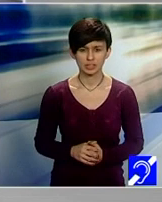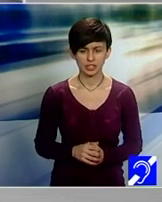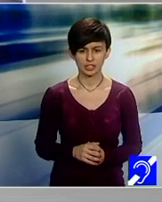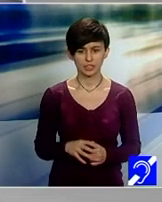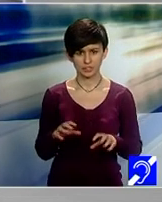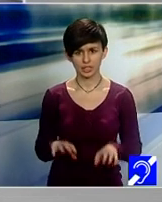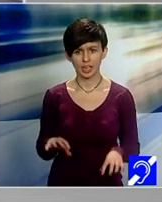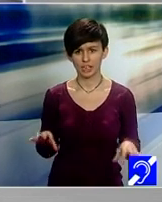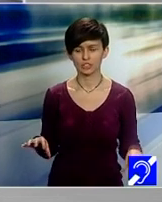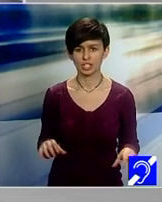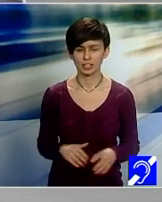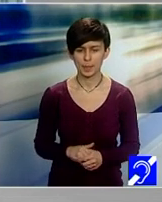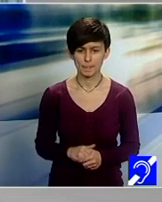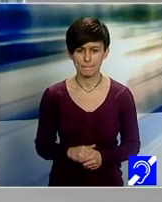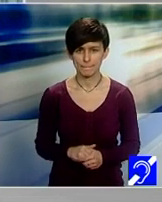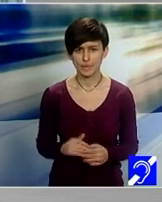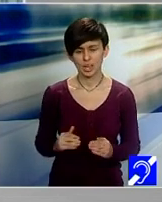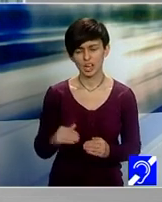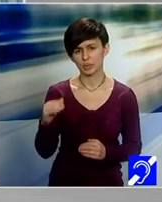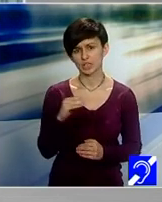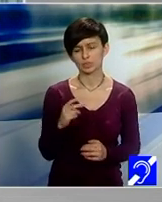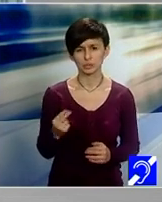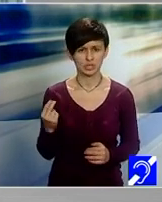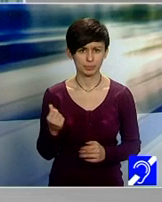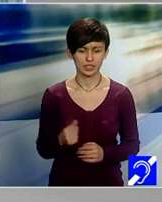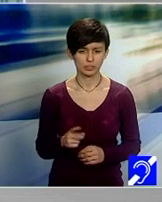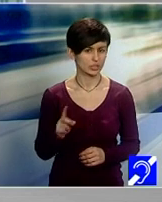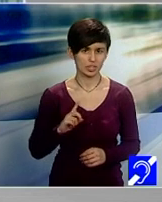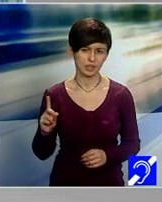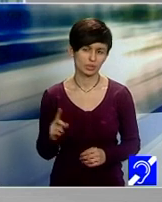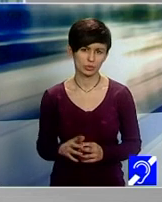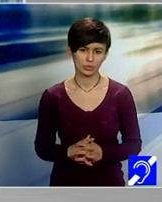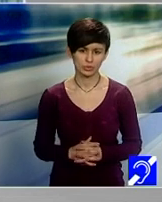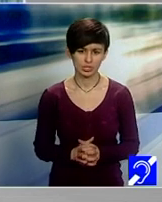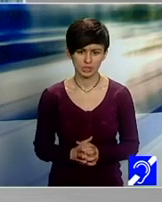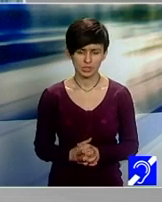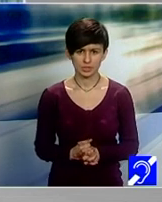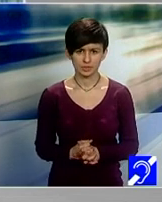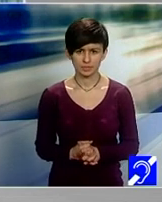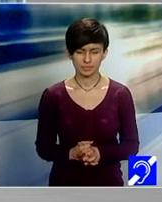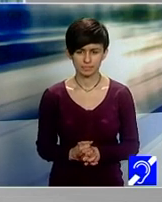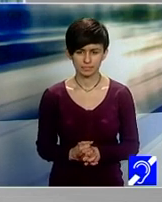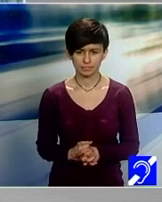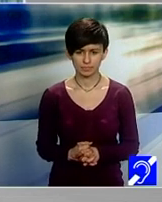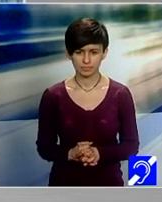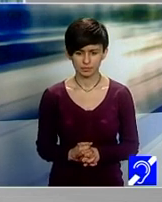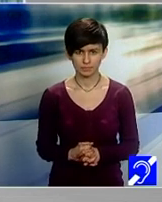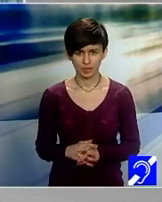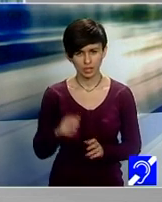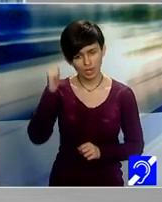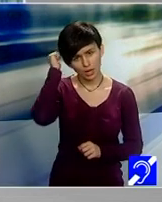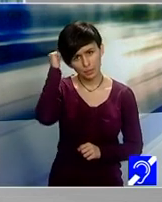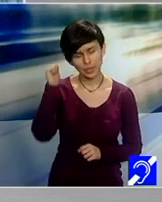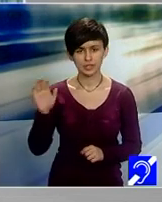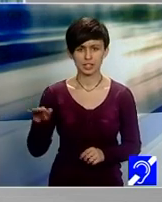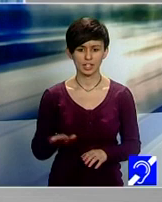deja prețurile. Nu cred că putem să vorbim de așa. Nu cred că putem să vorbim încă de așa ceva. Piața are o